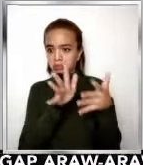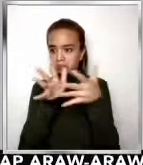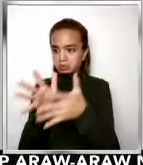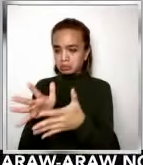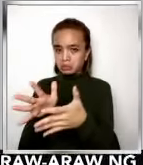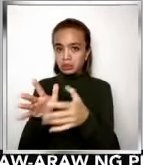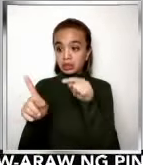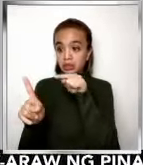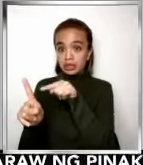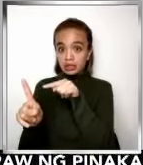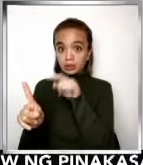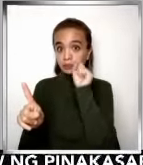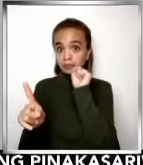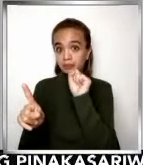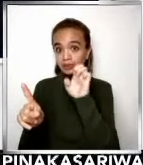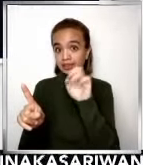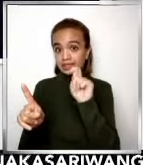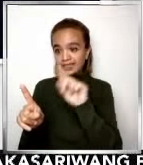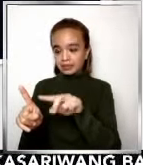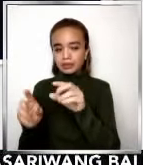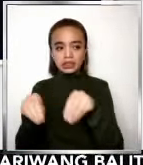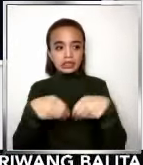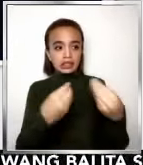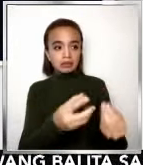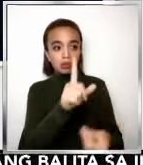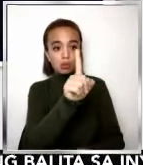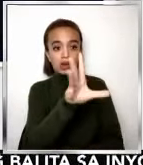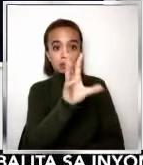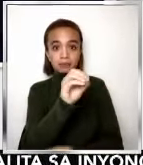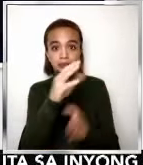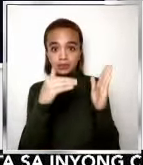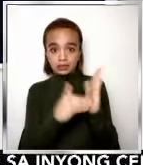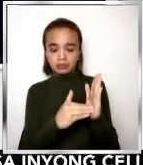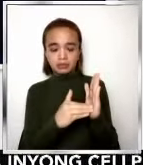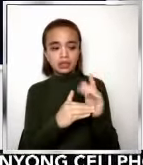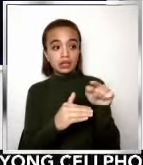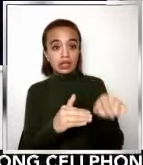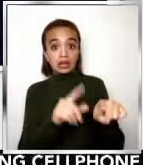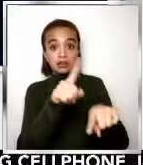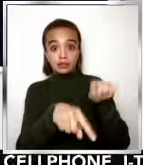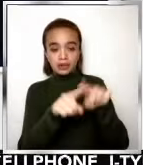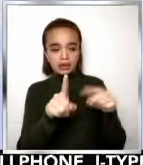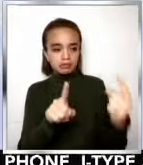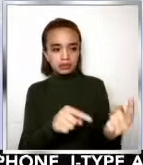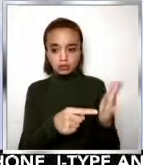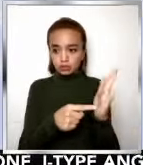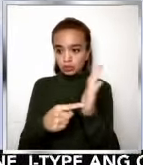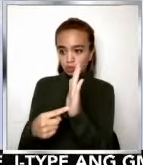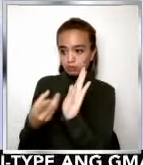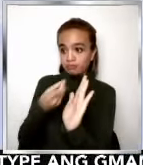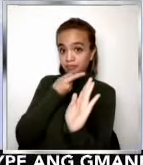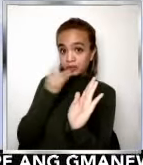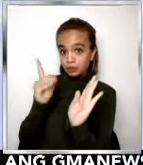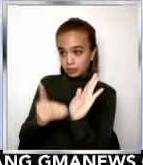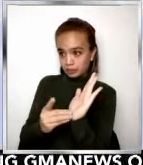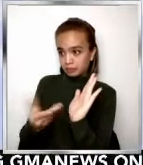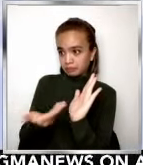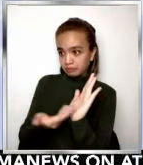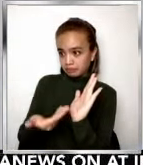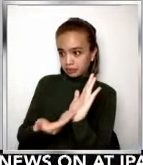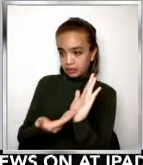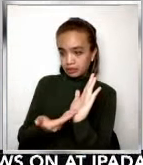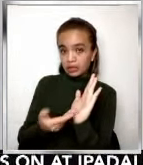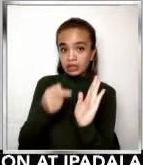ng 150,000 pesos. Nagpakita raw ang kaibigan ng mga dokumentong nagsasaad na pag-aari niya ang